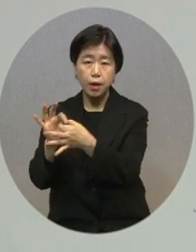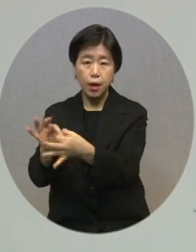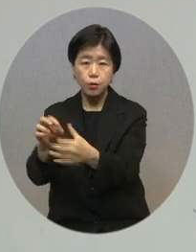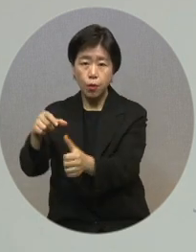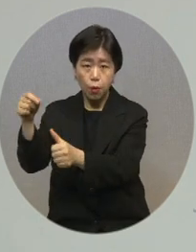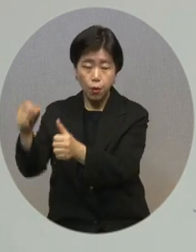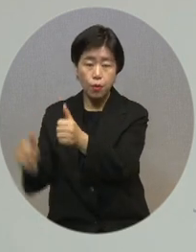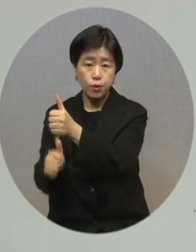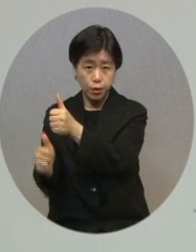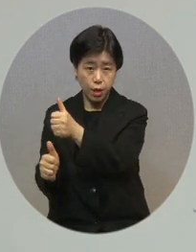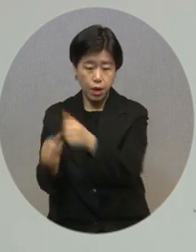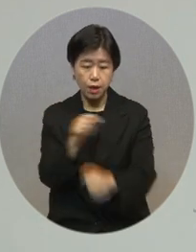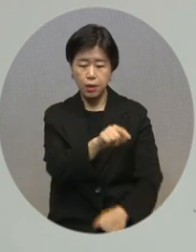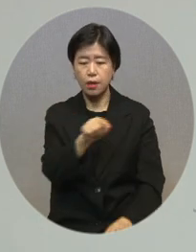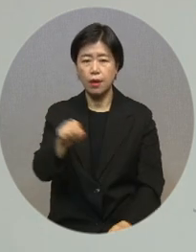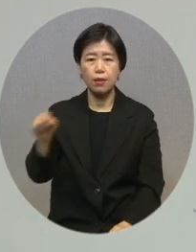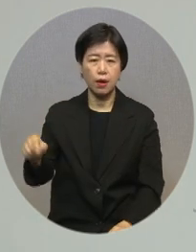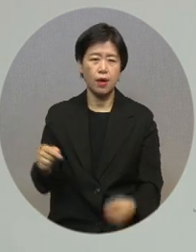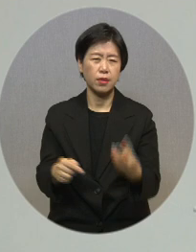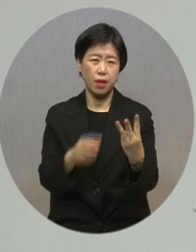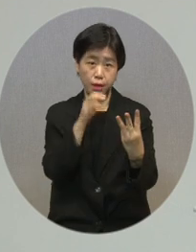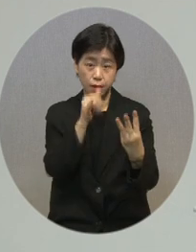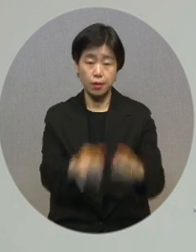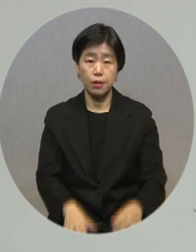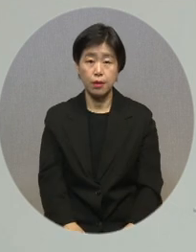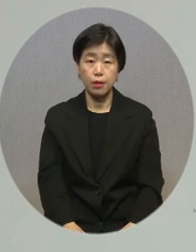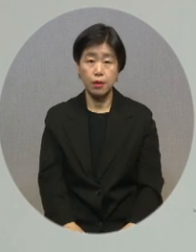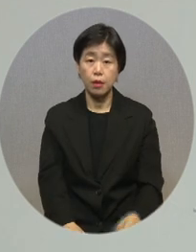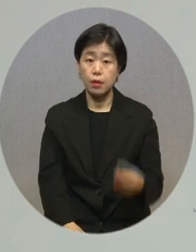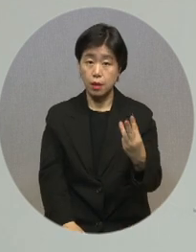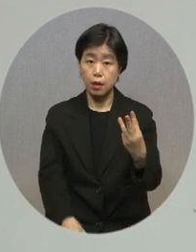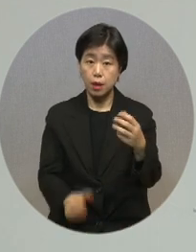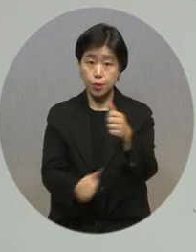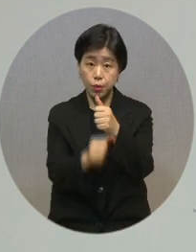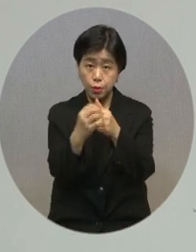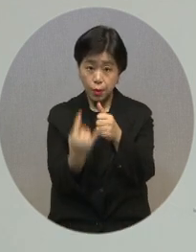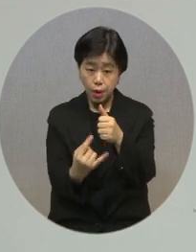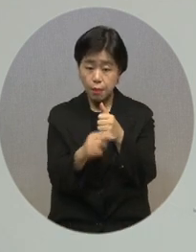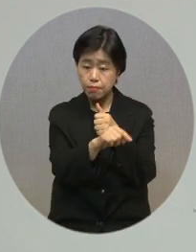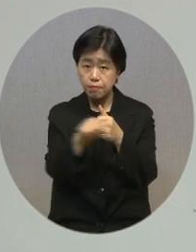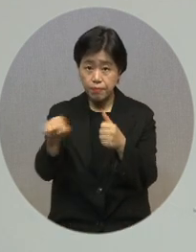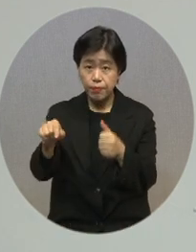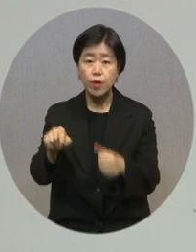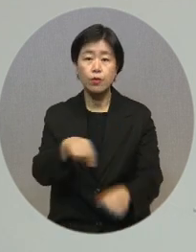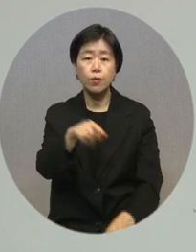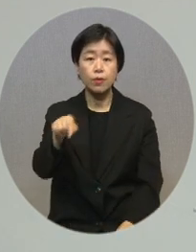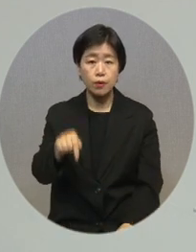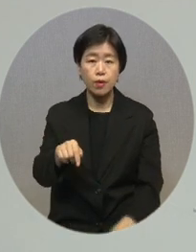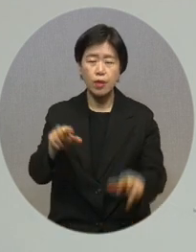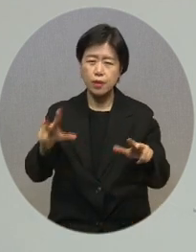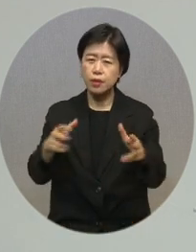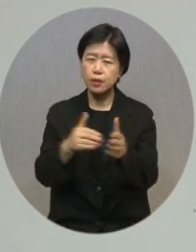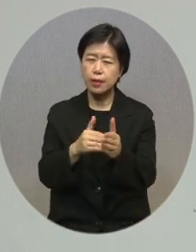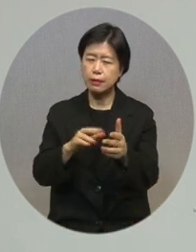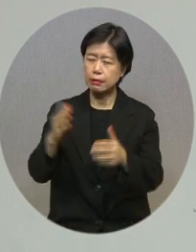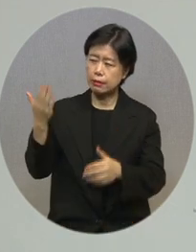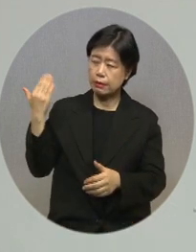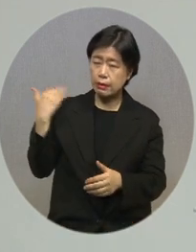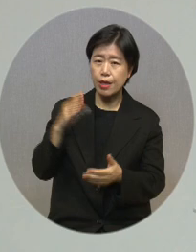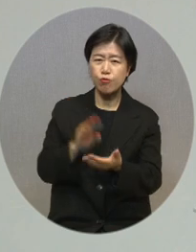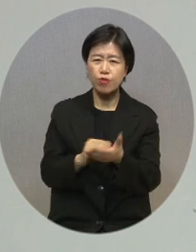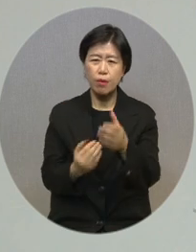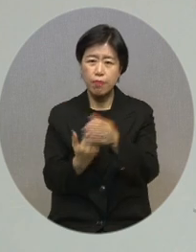구성하기로 했는데 네. 이 세 개 위원회에서 그동안 그 쟁점이 됐던 그 노동개혁 그 이슈들을 네. 좀